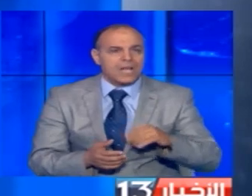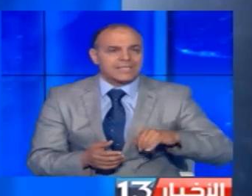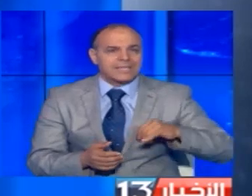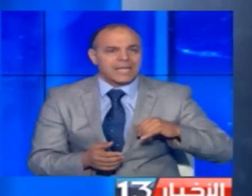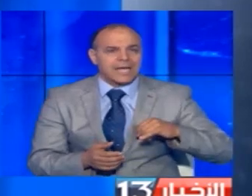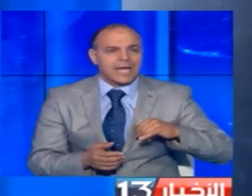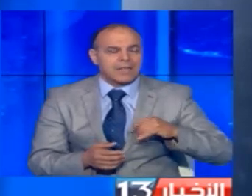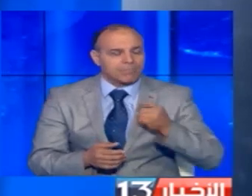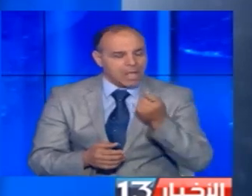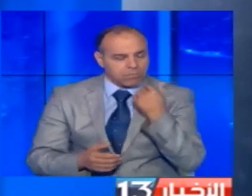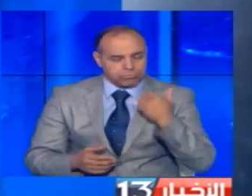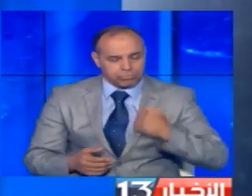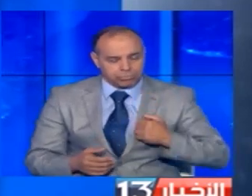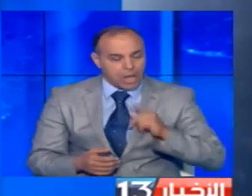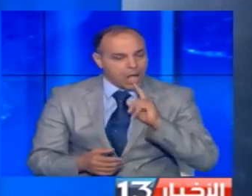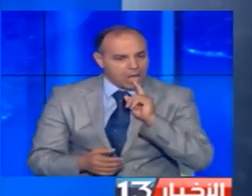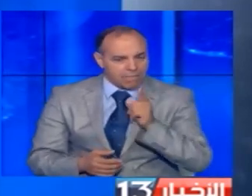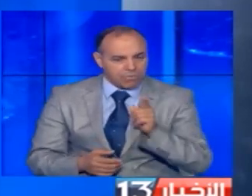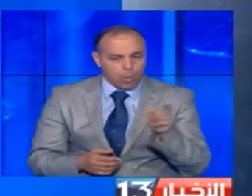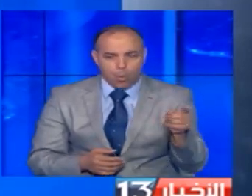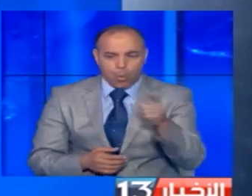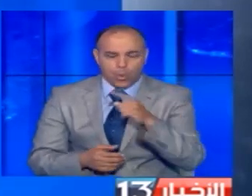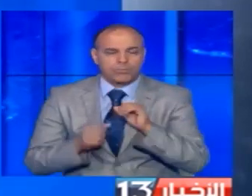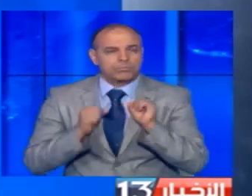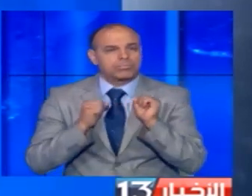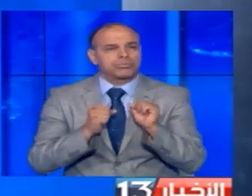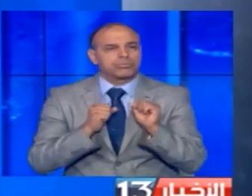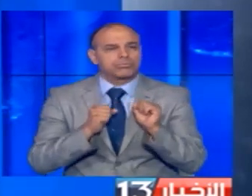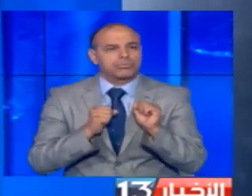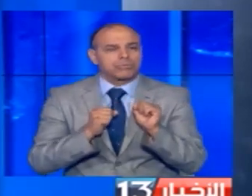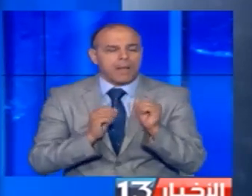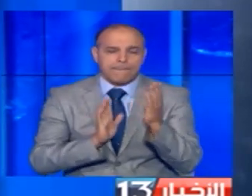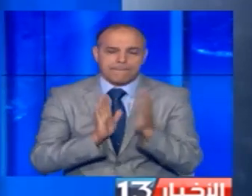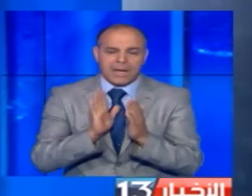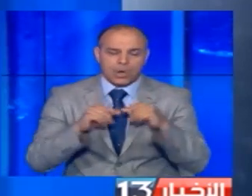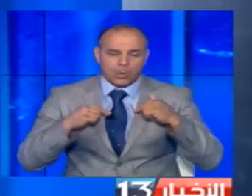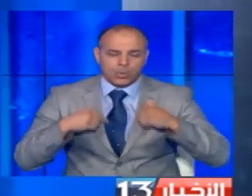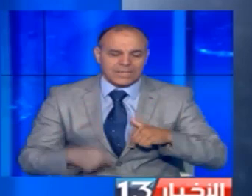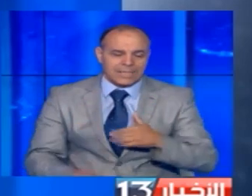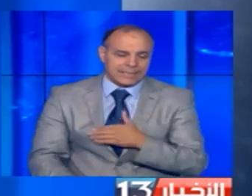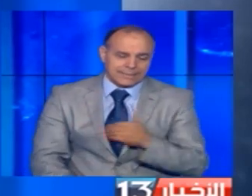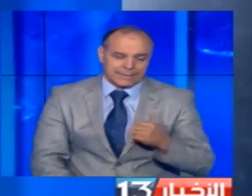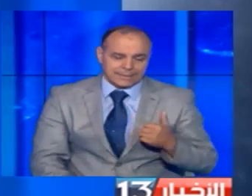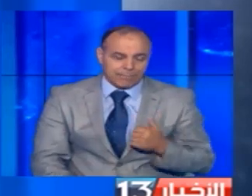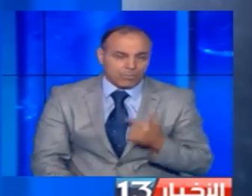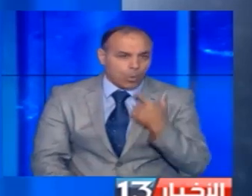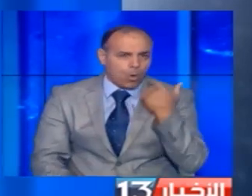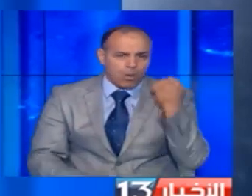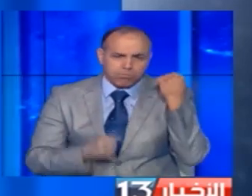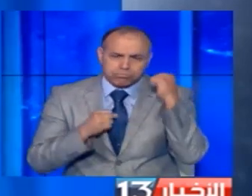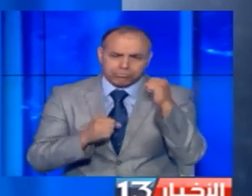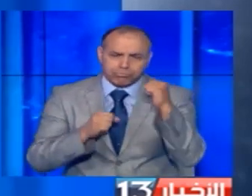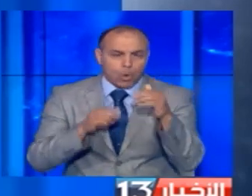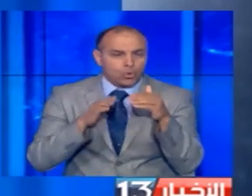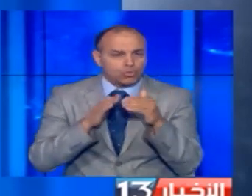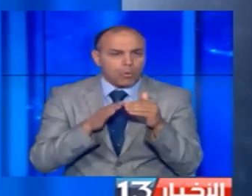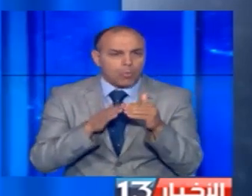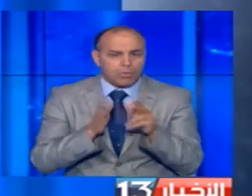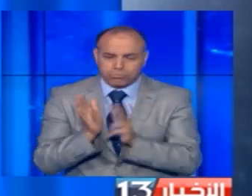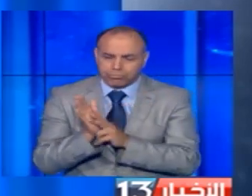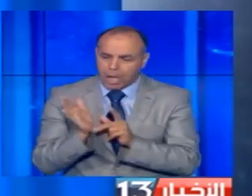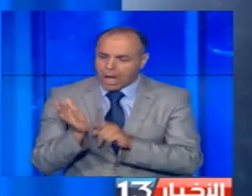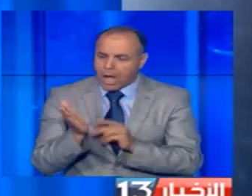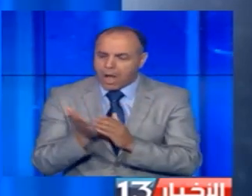الاستشفائيين نفذوا وقفه احتجاجيه امام مقر وزاره الصحه وقفه طالبوا فيها بتفعيل